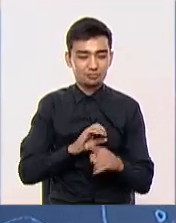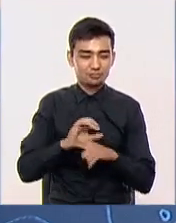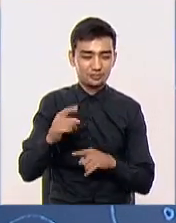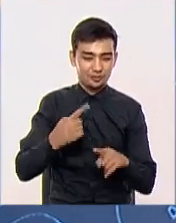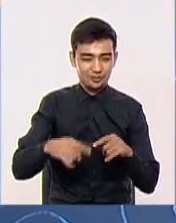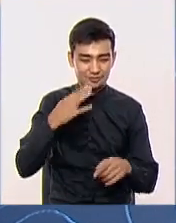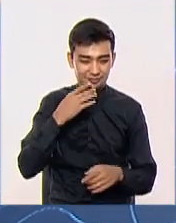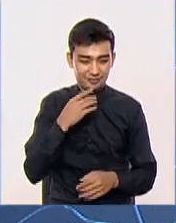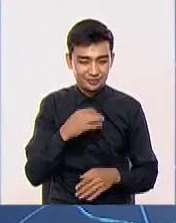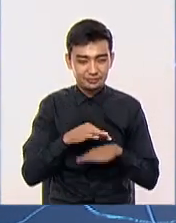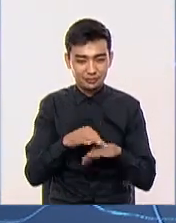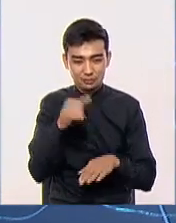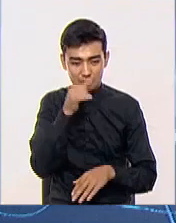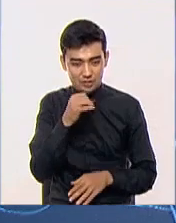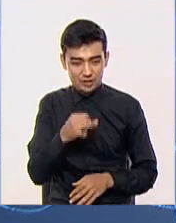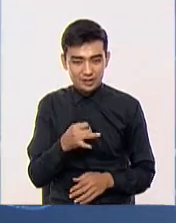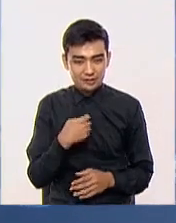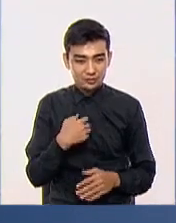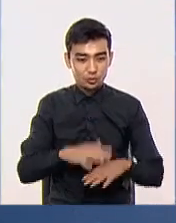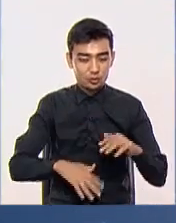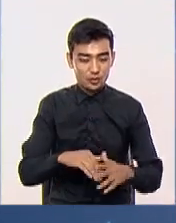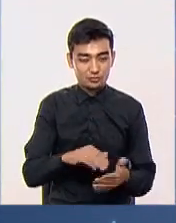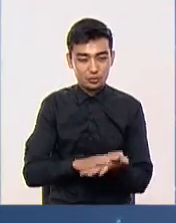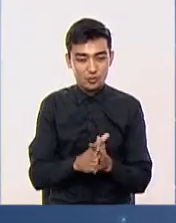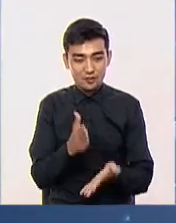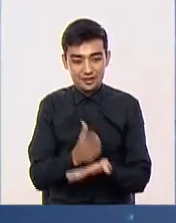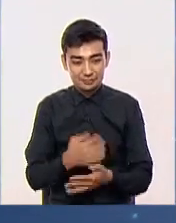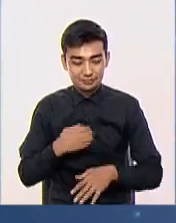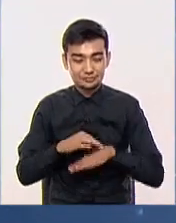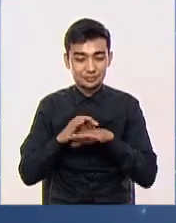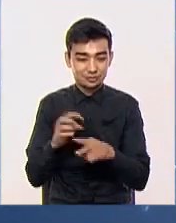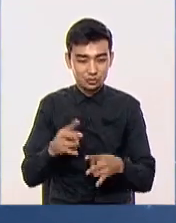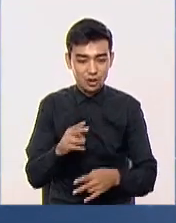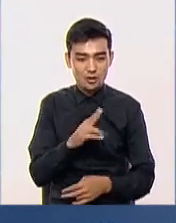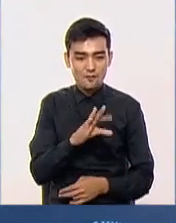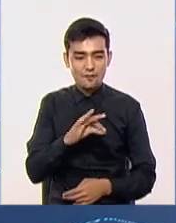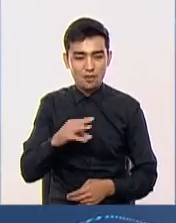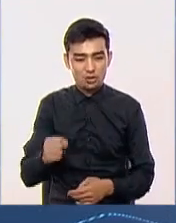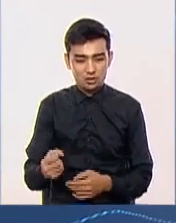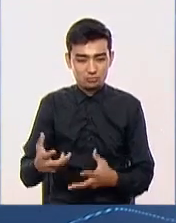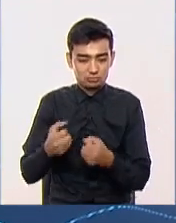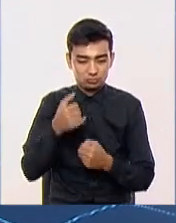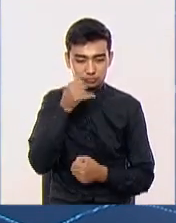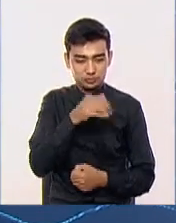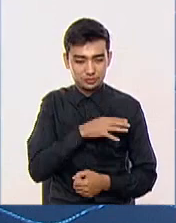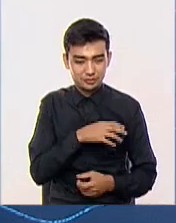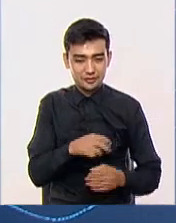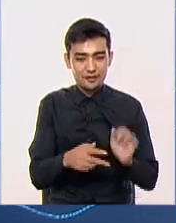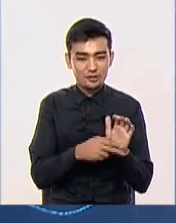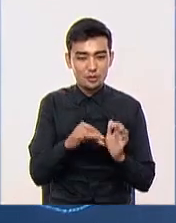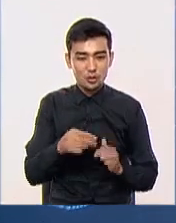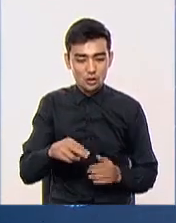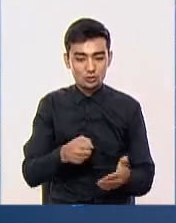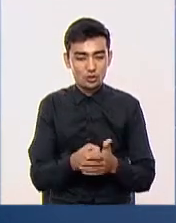многие не смогли получить их имея на руках контракты на поставку объем к вот значительно снизился на помню с 8 июля и до